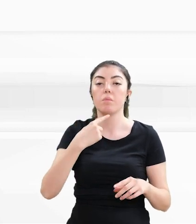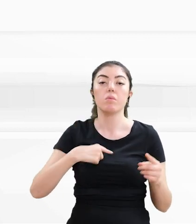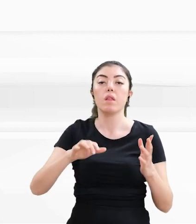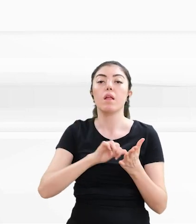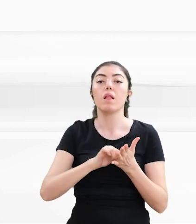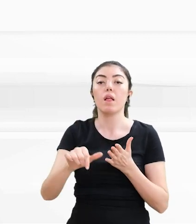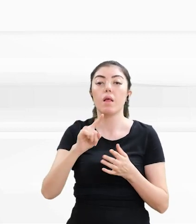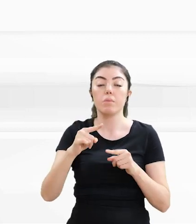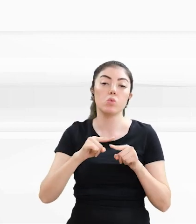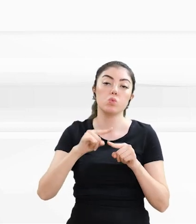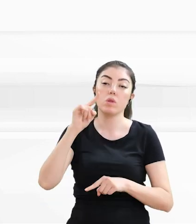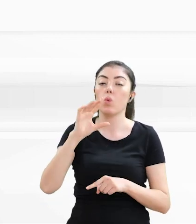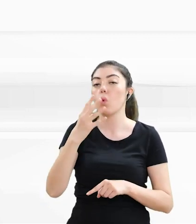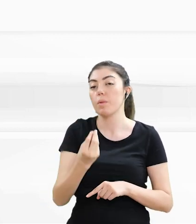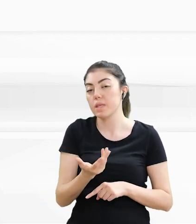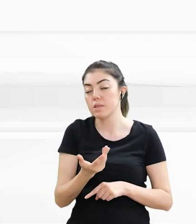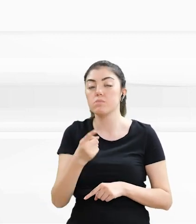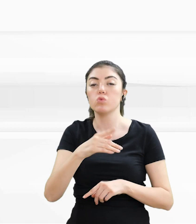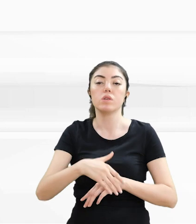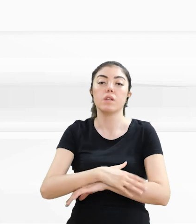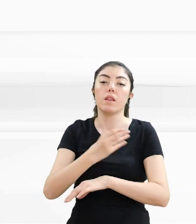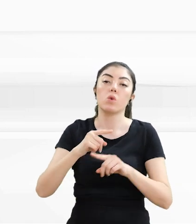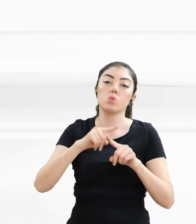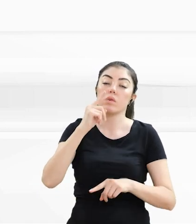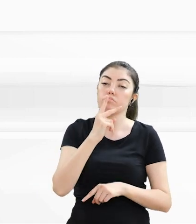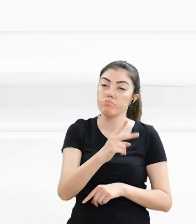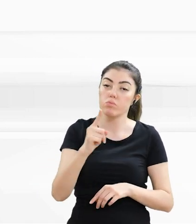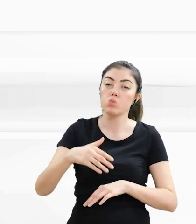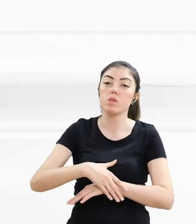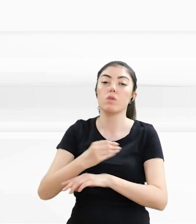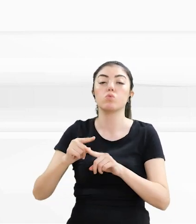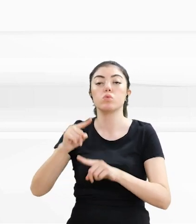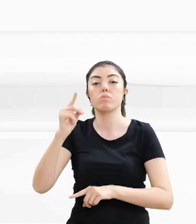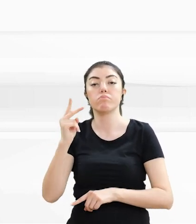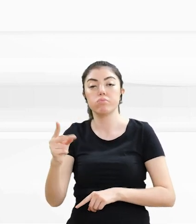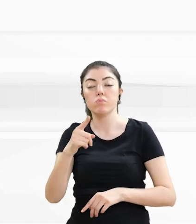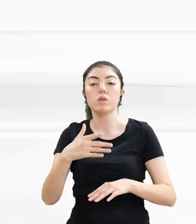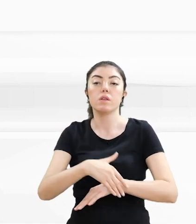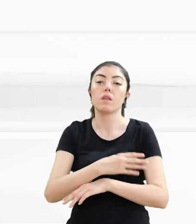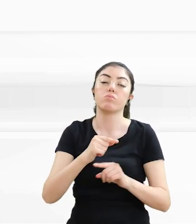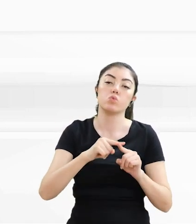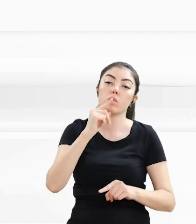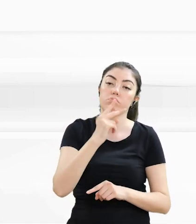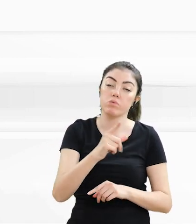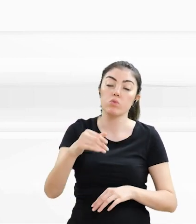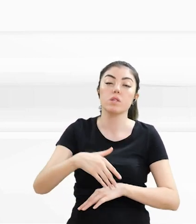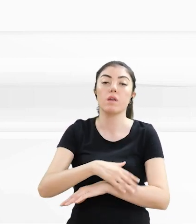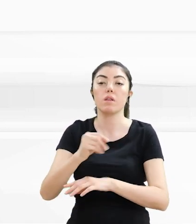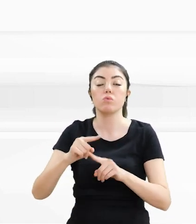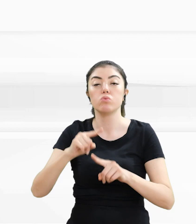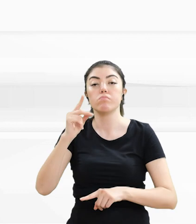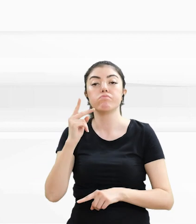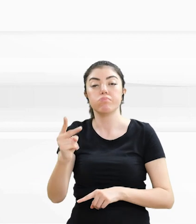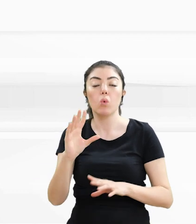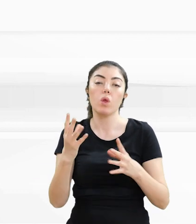Demek ki bunların hepsi yükseklik olabilir yani şu kenar yüksekliği ait şu kenar yüksekliği ait bu kenar yüksekliği ait ve şu